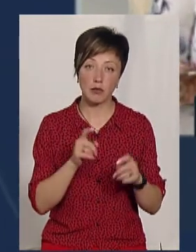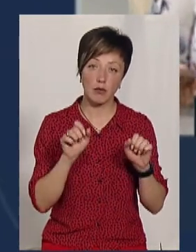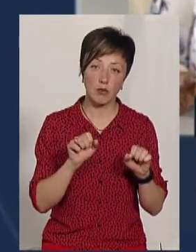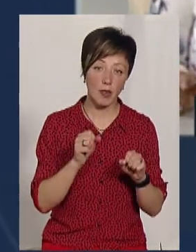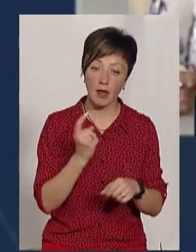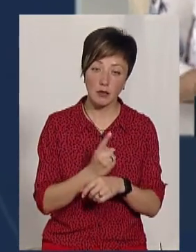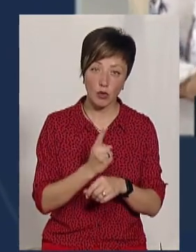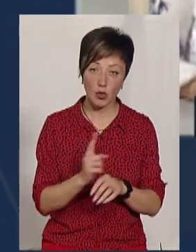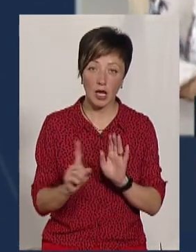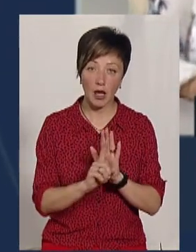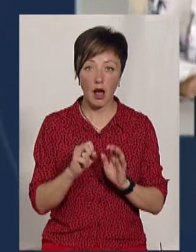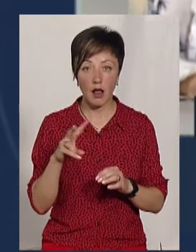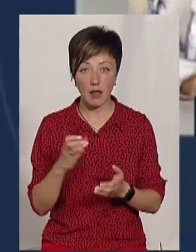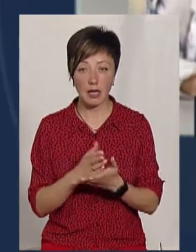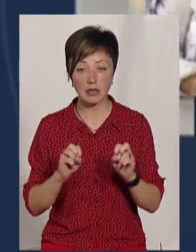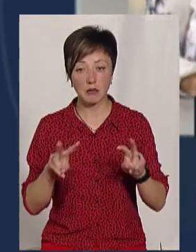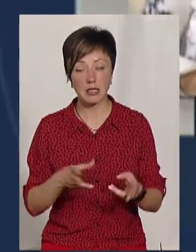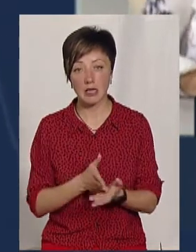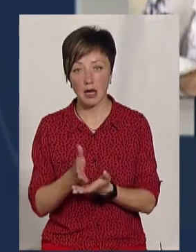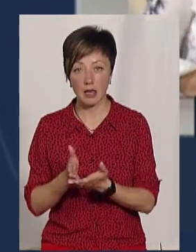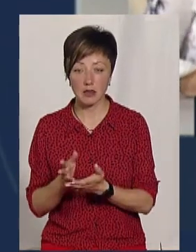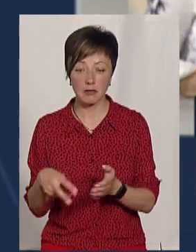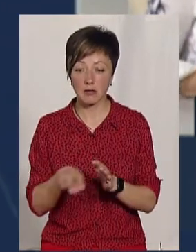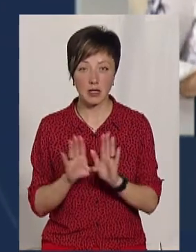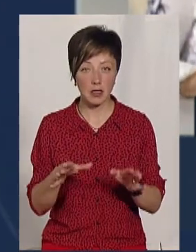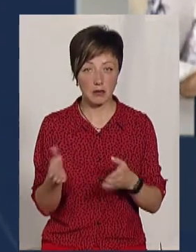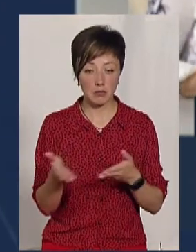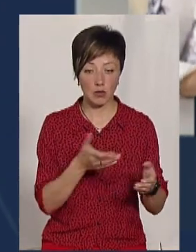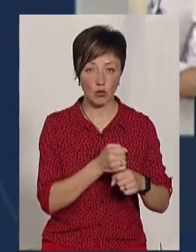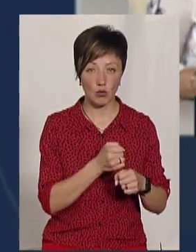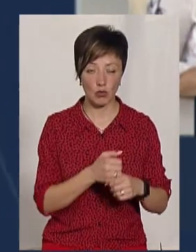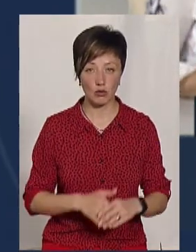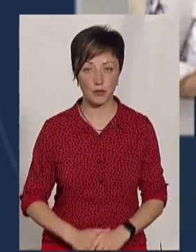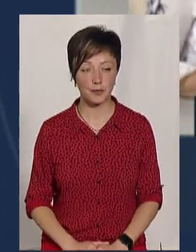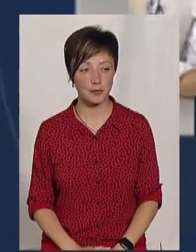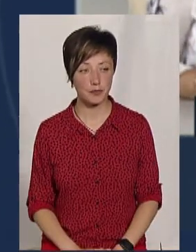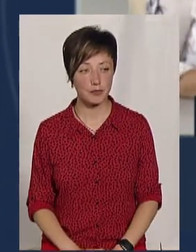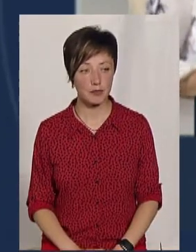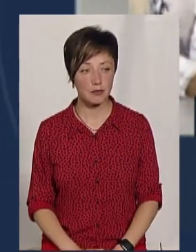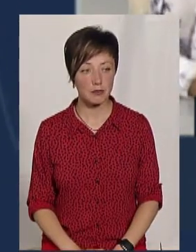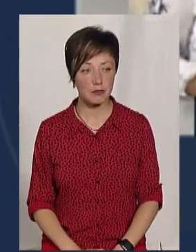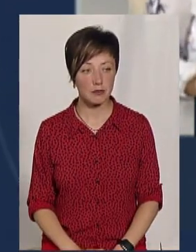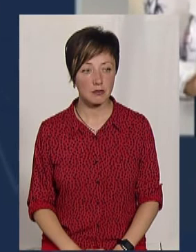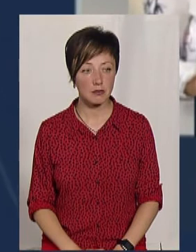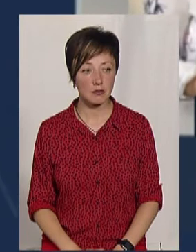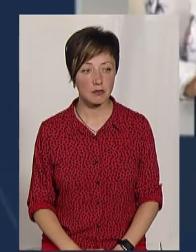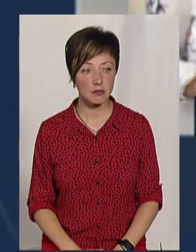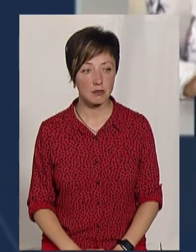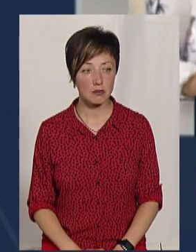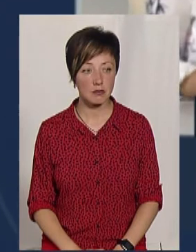їм не заборонено їздити, але є спецрейси, на які їм не бажано заходити